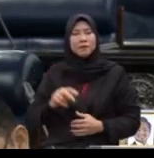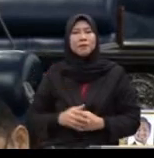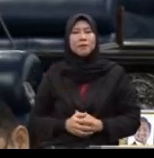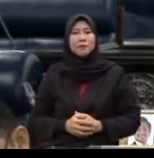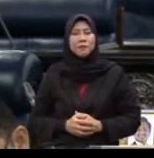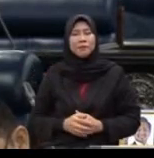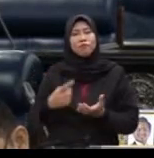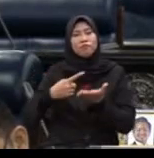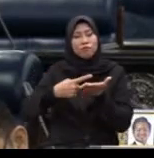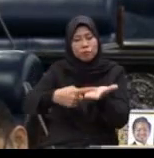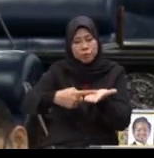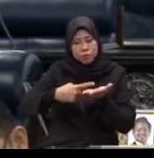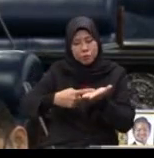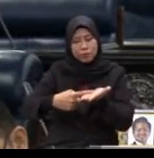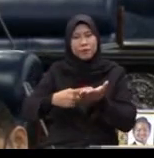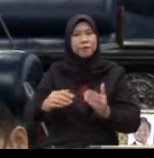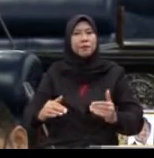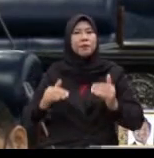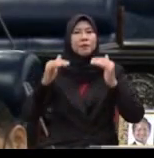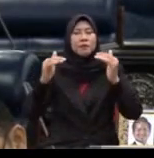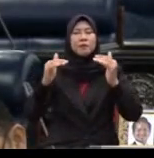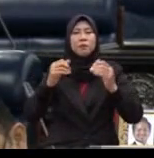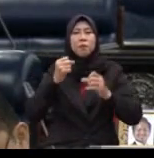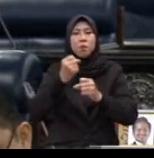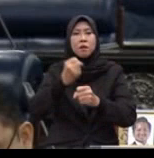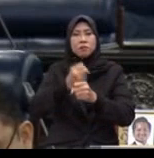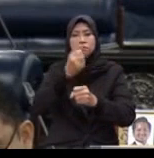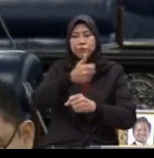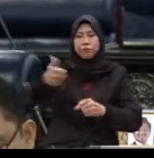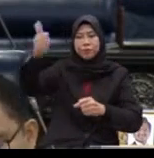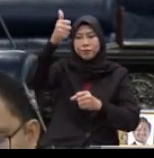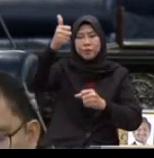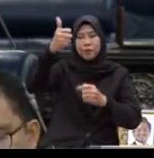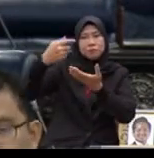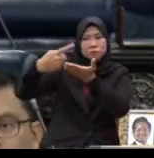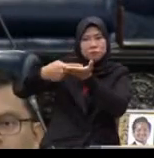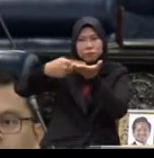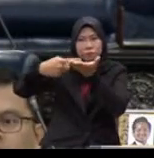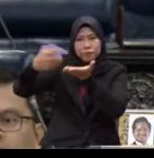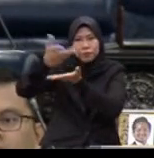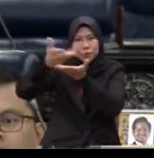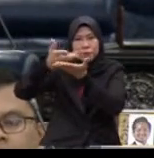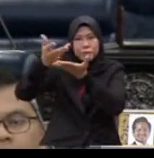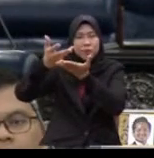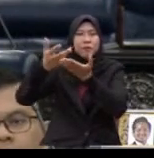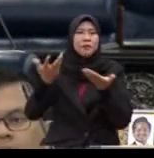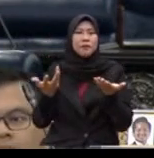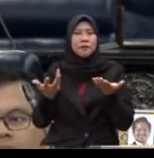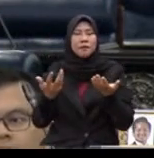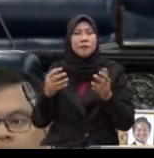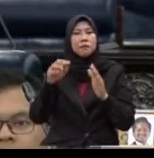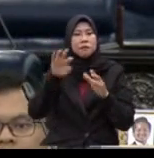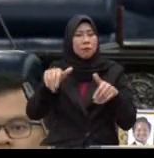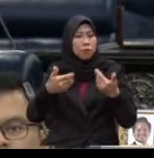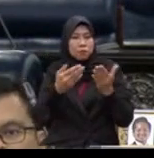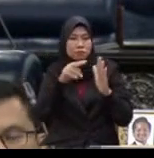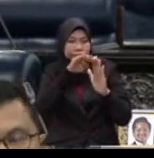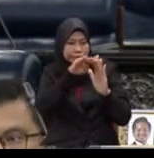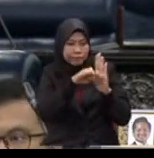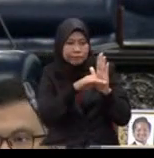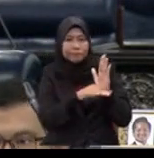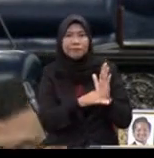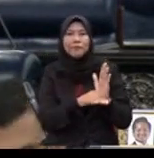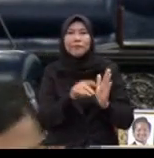satua perbincangan di peringkat woking level telepon diadakan untuk membincangkan reference